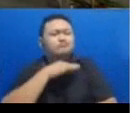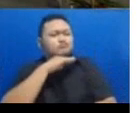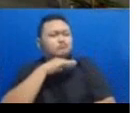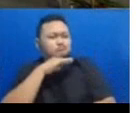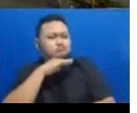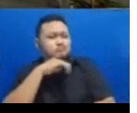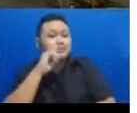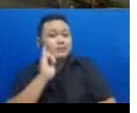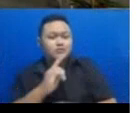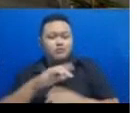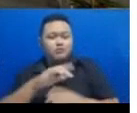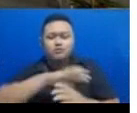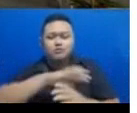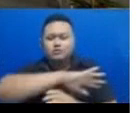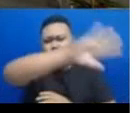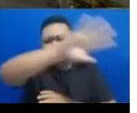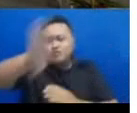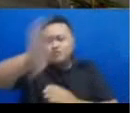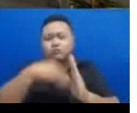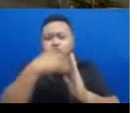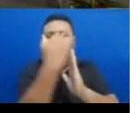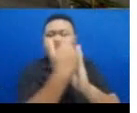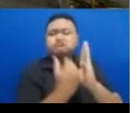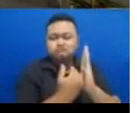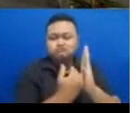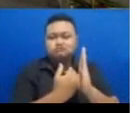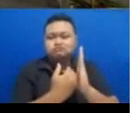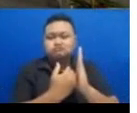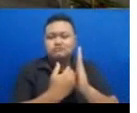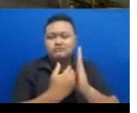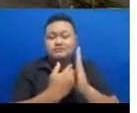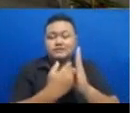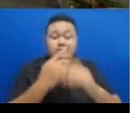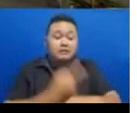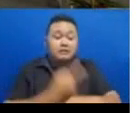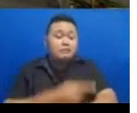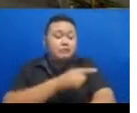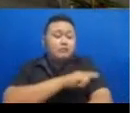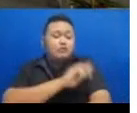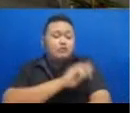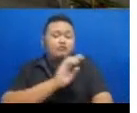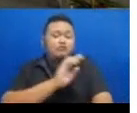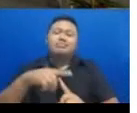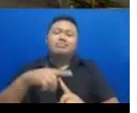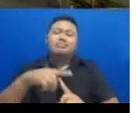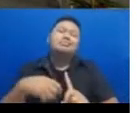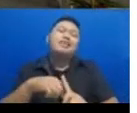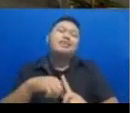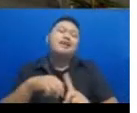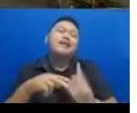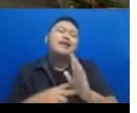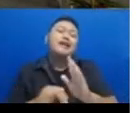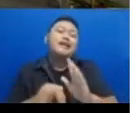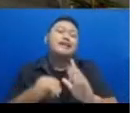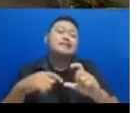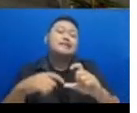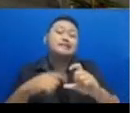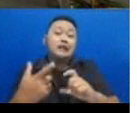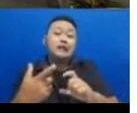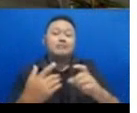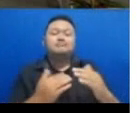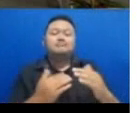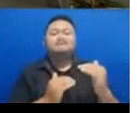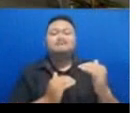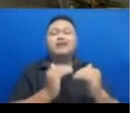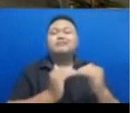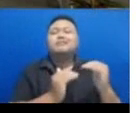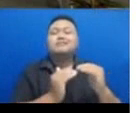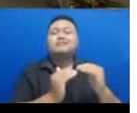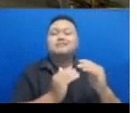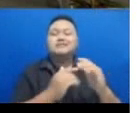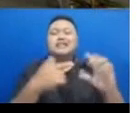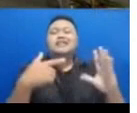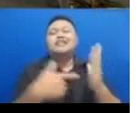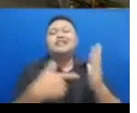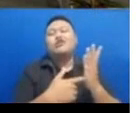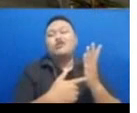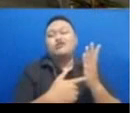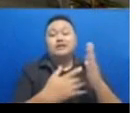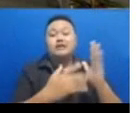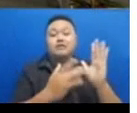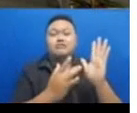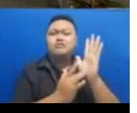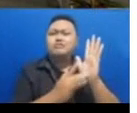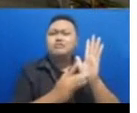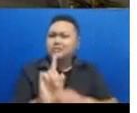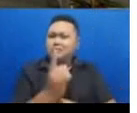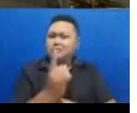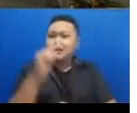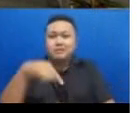seri Semangat Guru Kemampuan Non Teknis dalam Adaptasi Teknologi, ini adalah webinar yang pertama dan ini adalah pelajaran yang